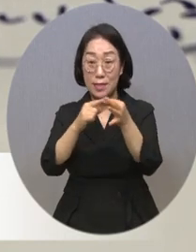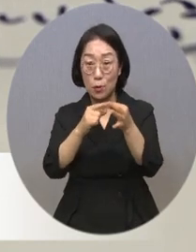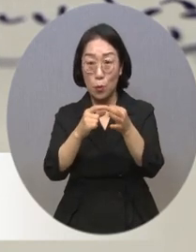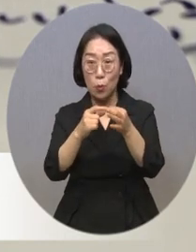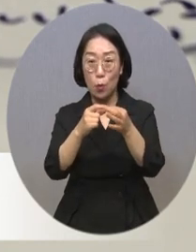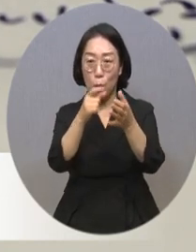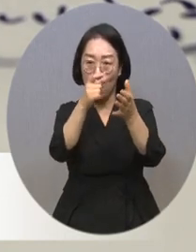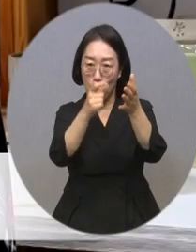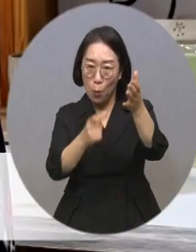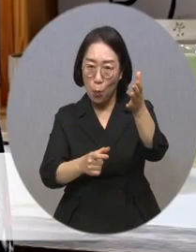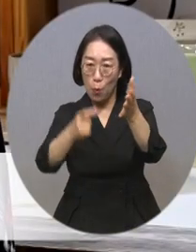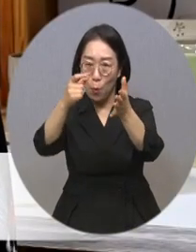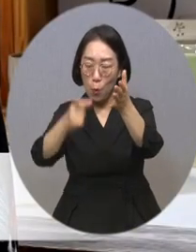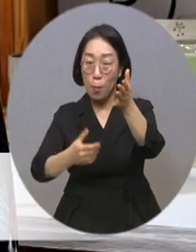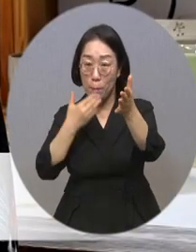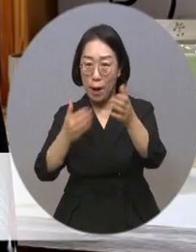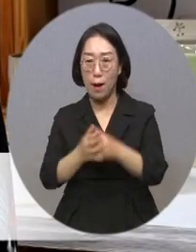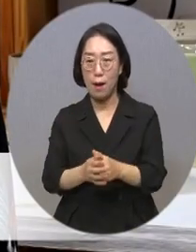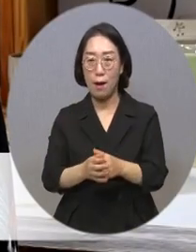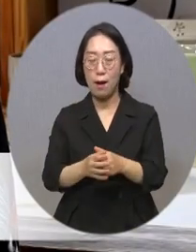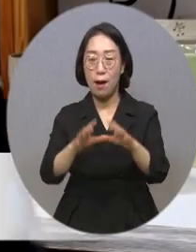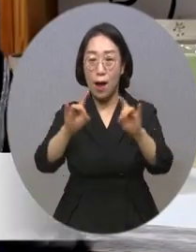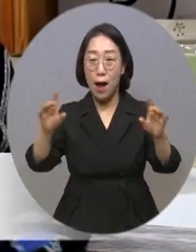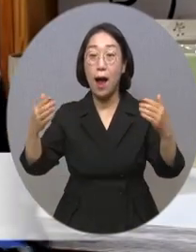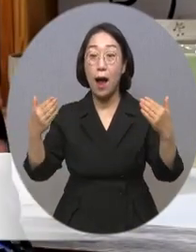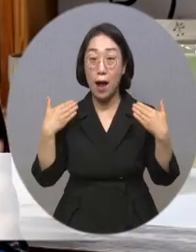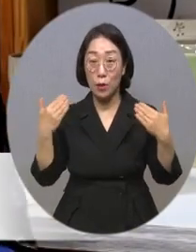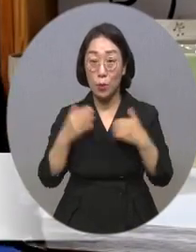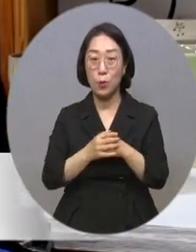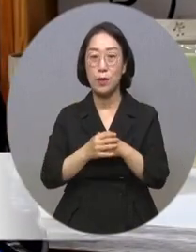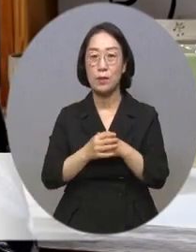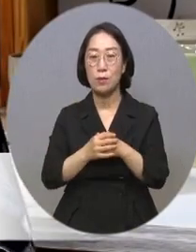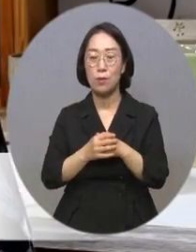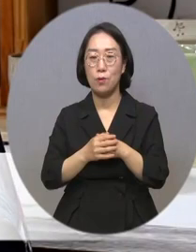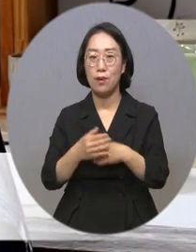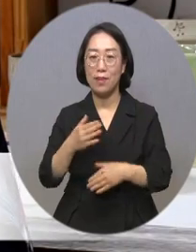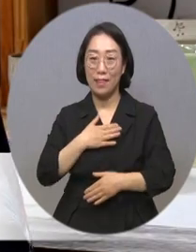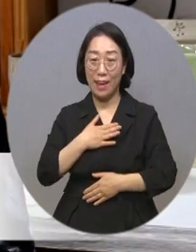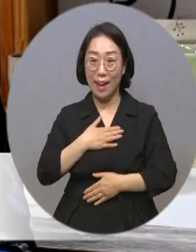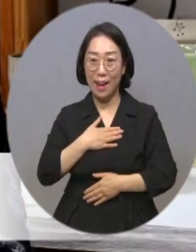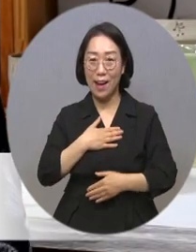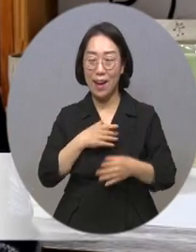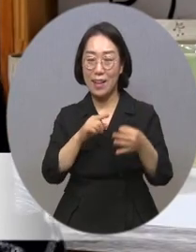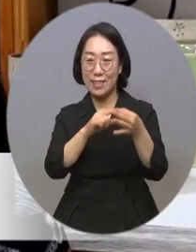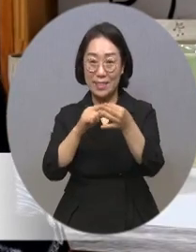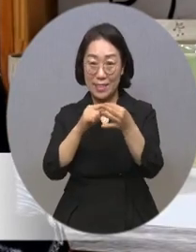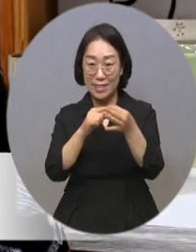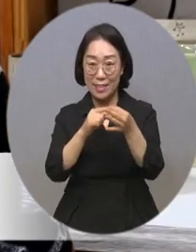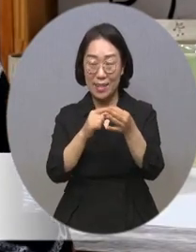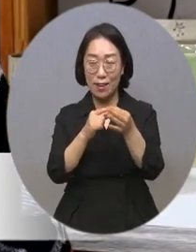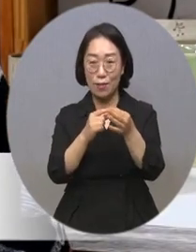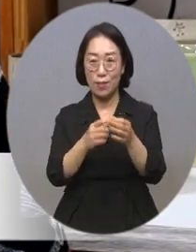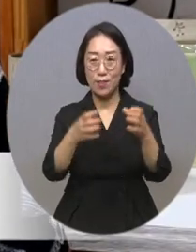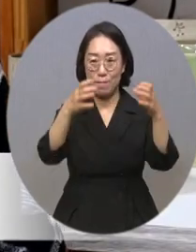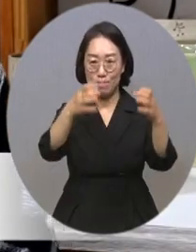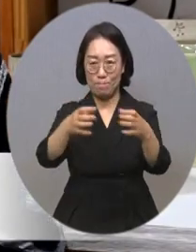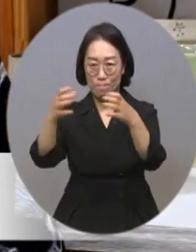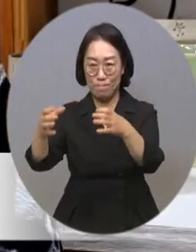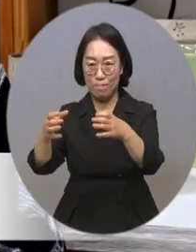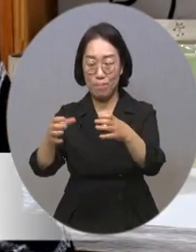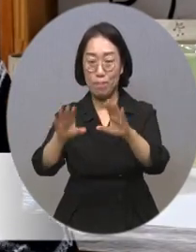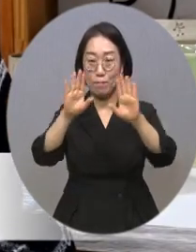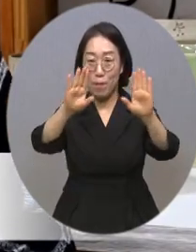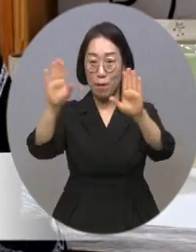있다는 게 이제 학교마다 그게 한 곳에 저의 또 작품도 학생들의 작품이 다 이렇게